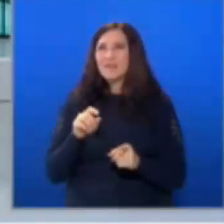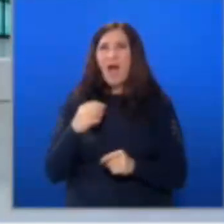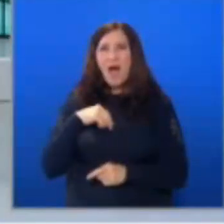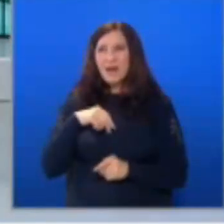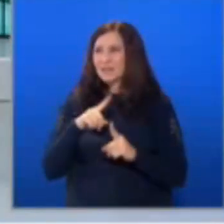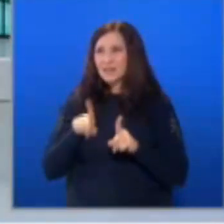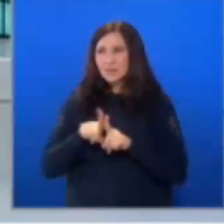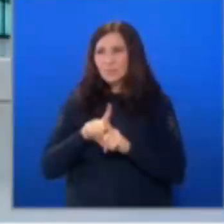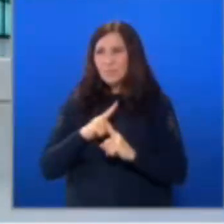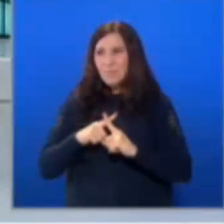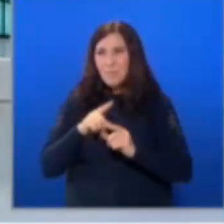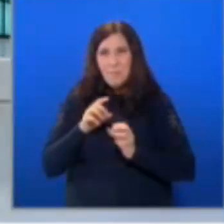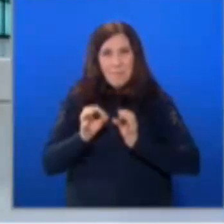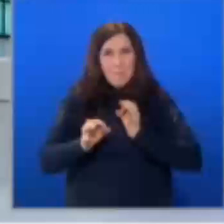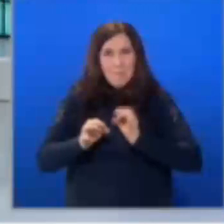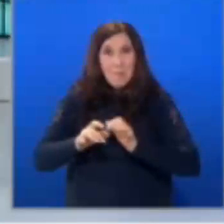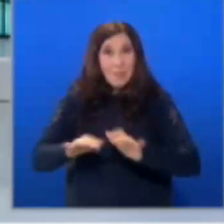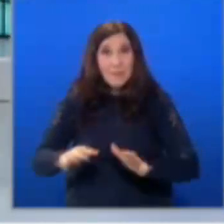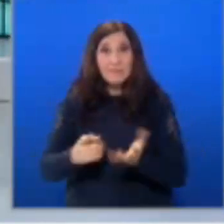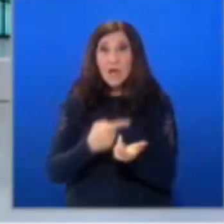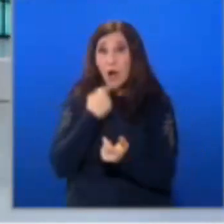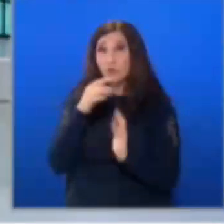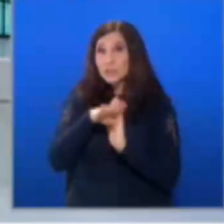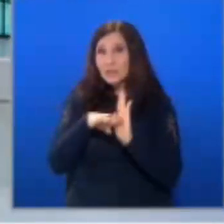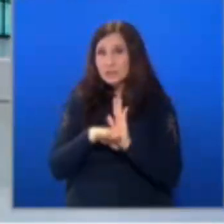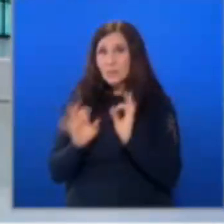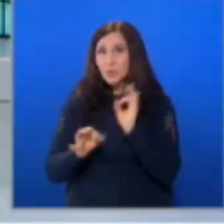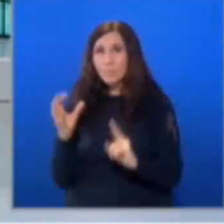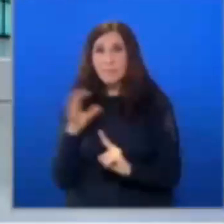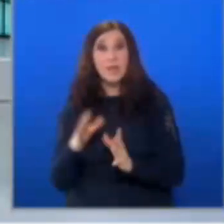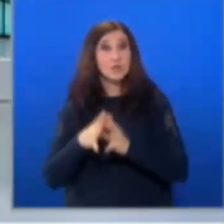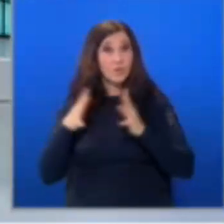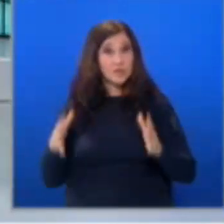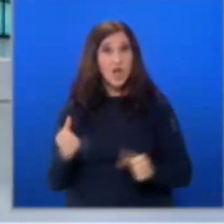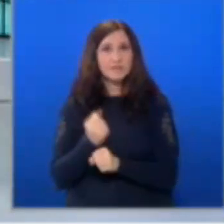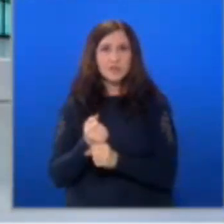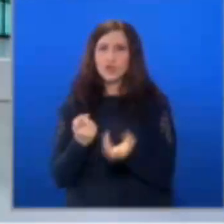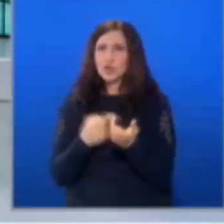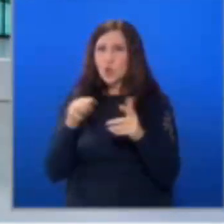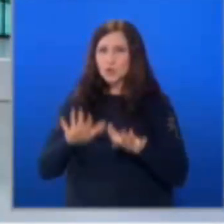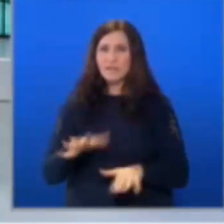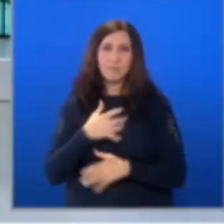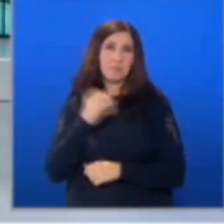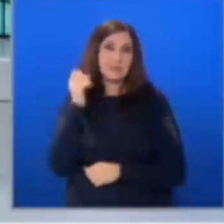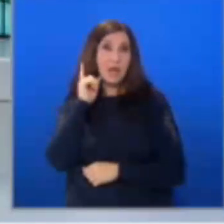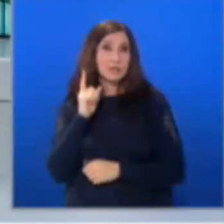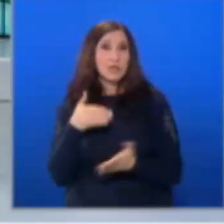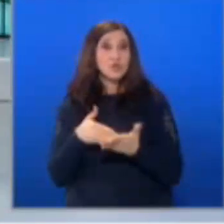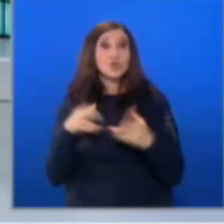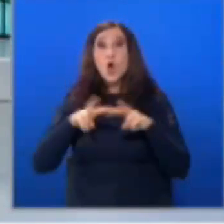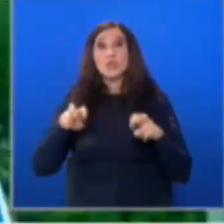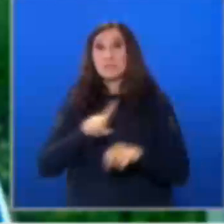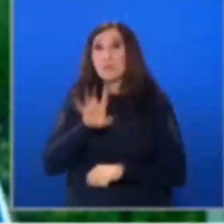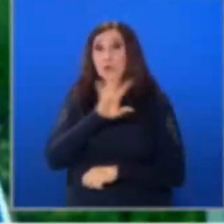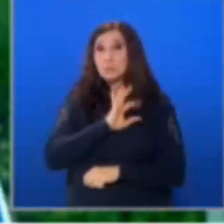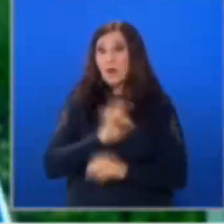характер. Всяка година статистиките с подобни нападения нарастват, а извършителите често остават ненаказани. Защо разследващите